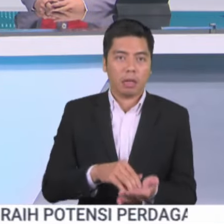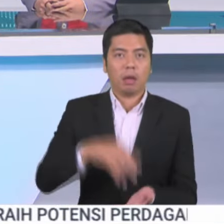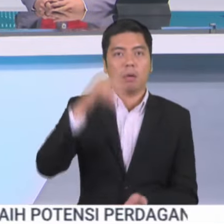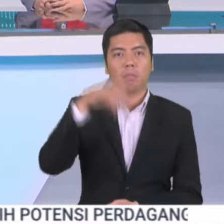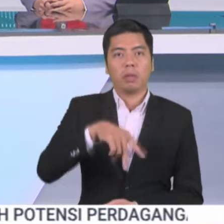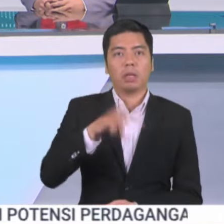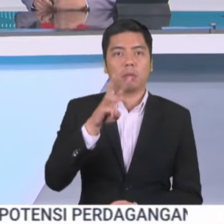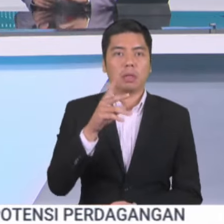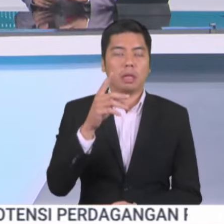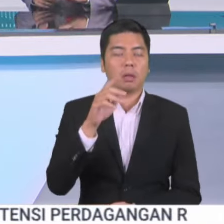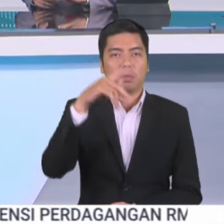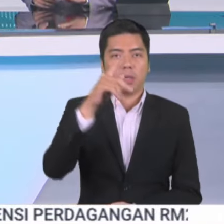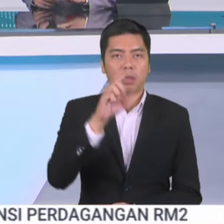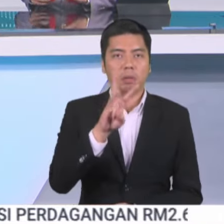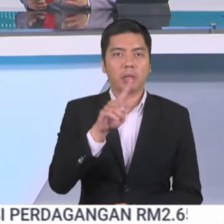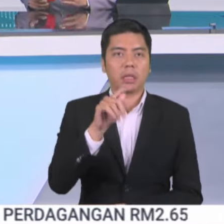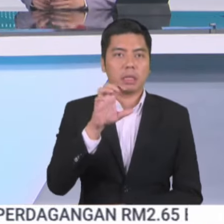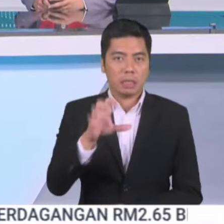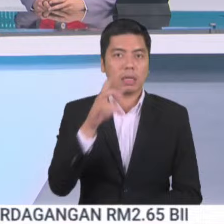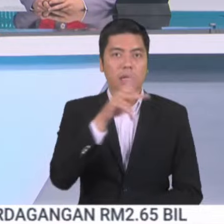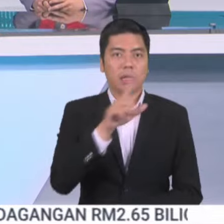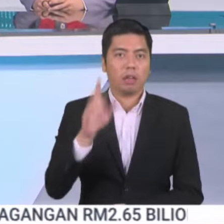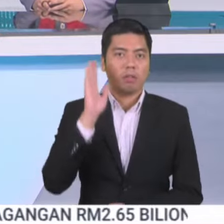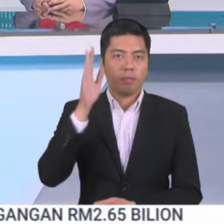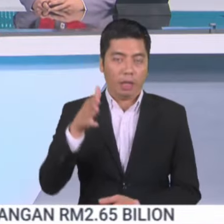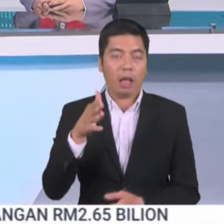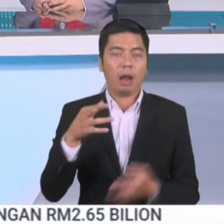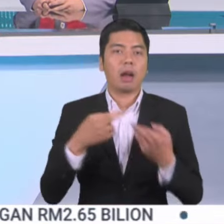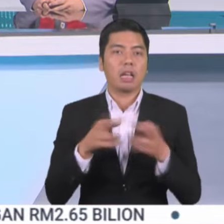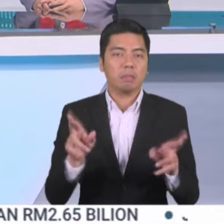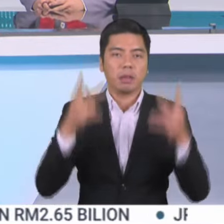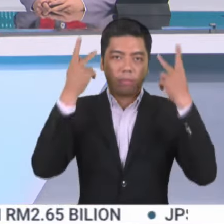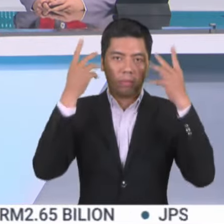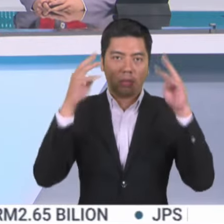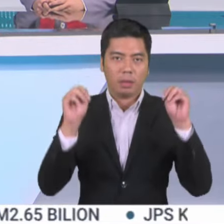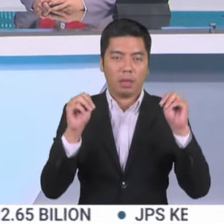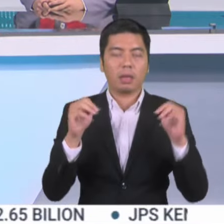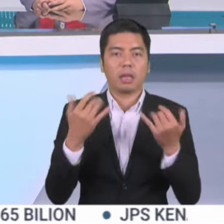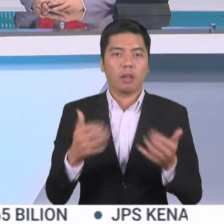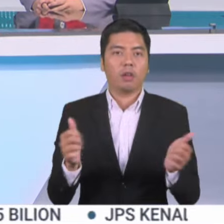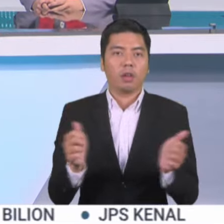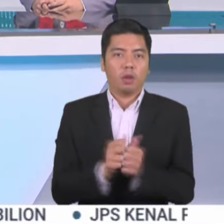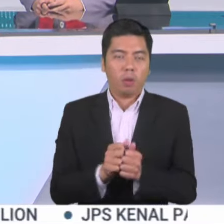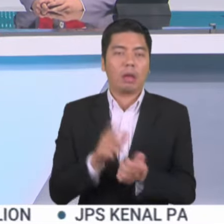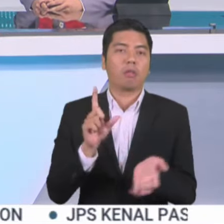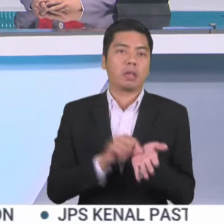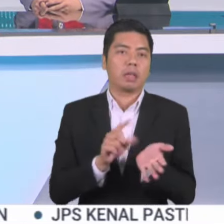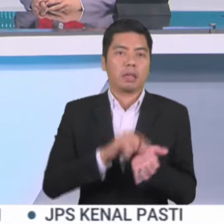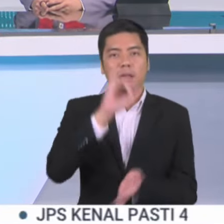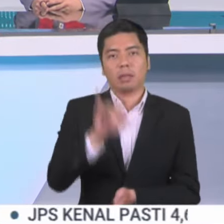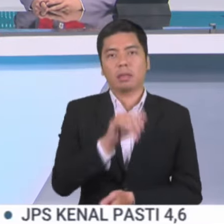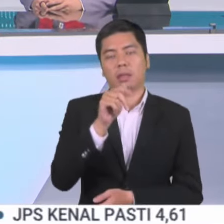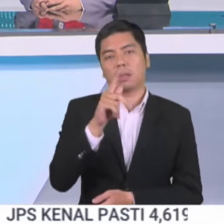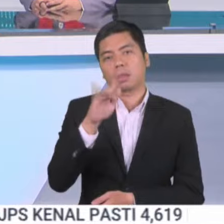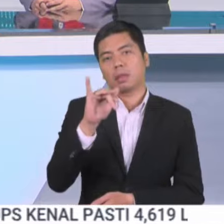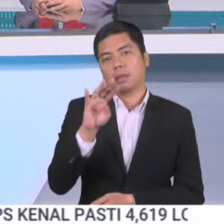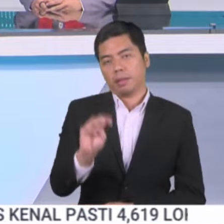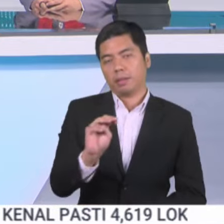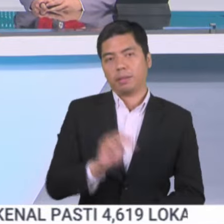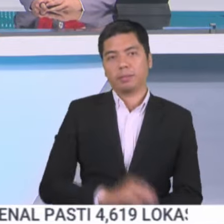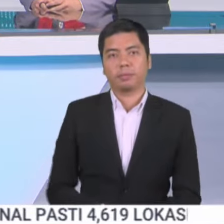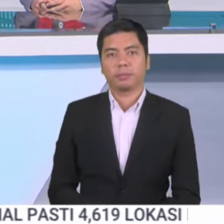Dagangan Dunia Kuala Lumpur, majlis akan dirasmikan Perdana Menteri. Untuk perkembangan semasa, langsung bersama wartawan JAKIM Alisa